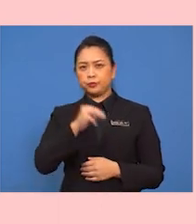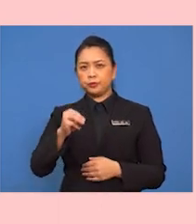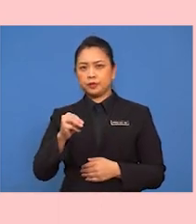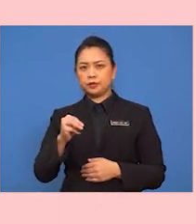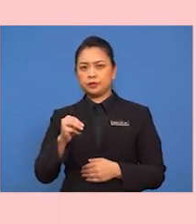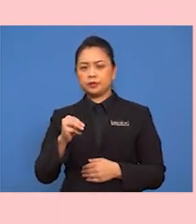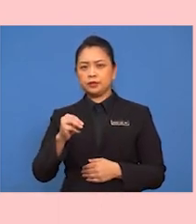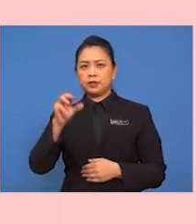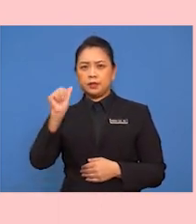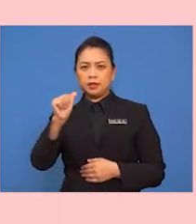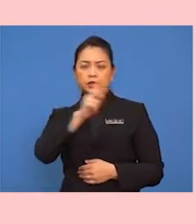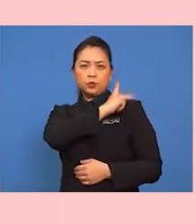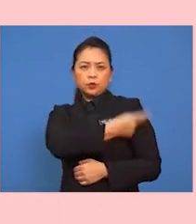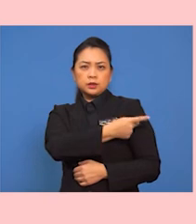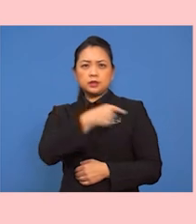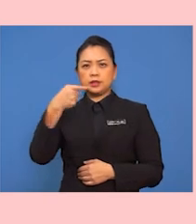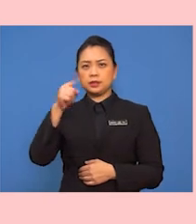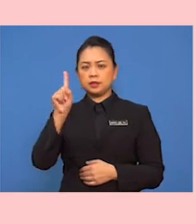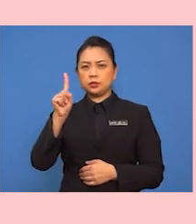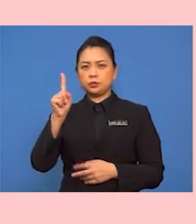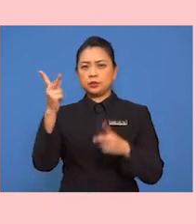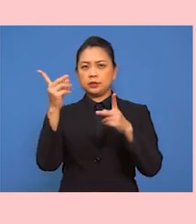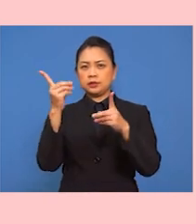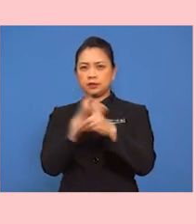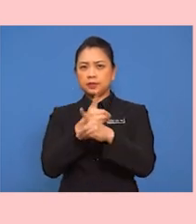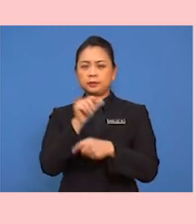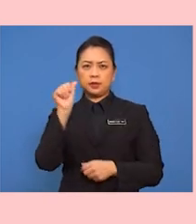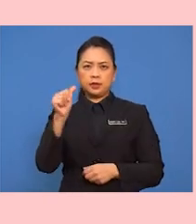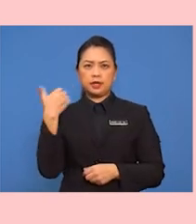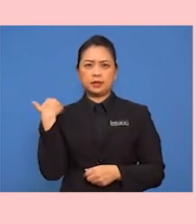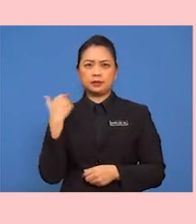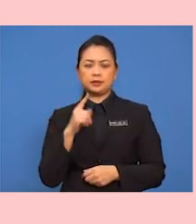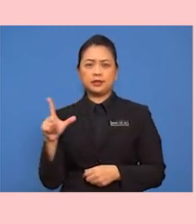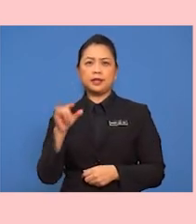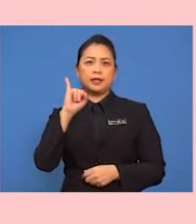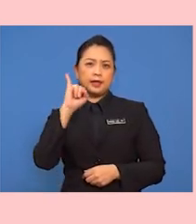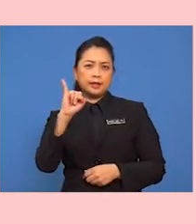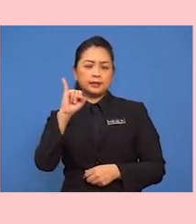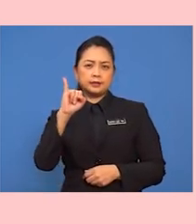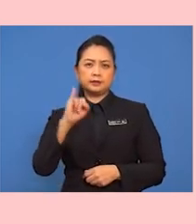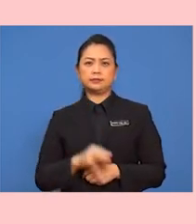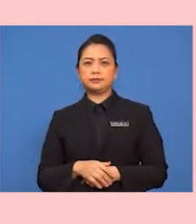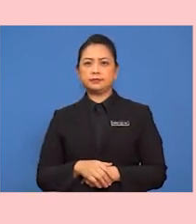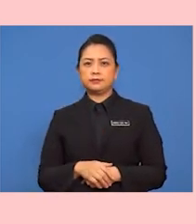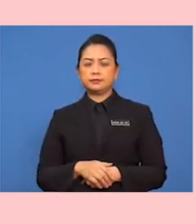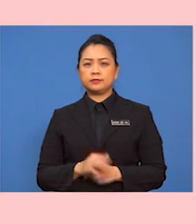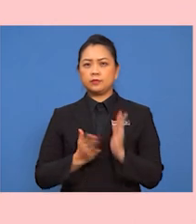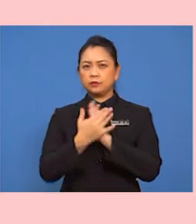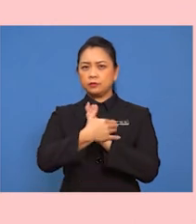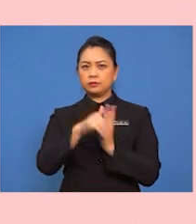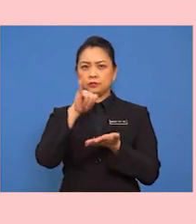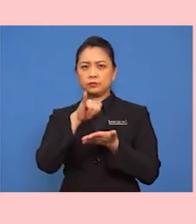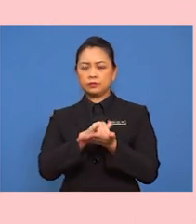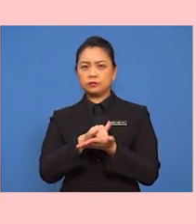A kuasa negatif 1 darab A ialah matriks identiti. Oleh itu,